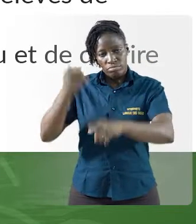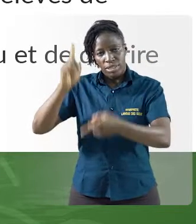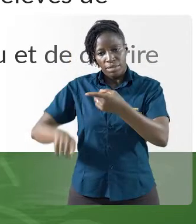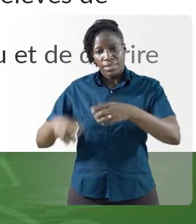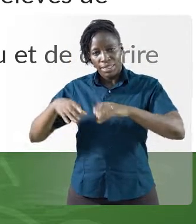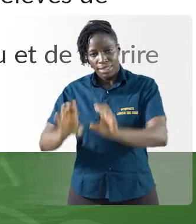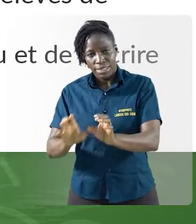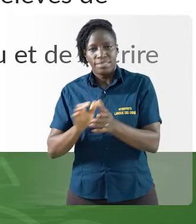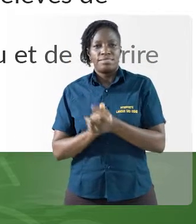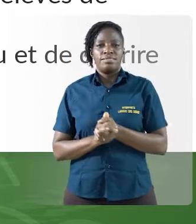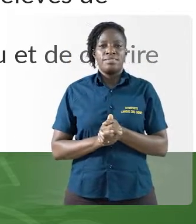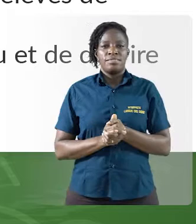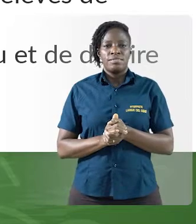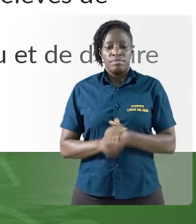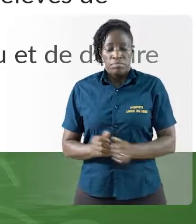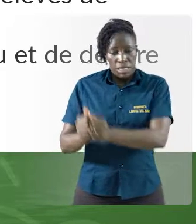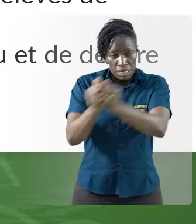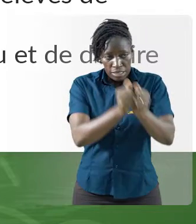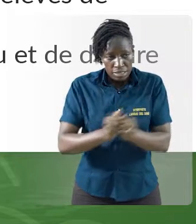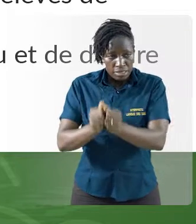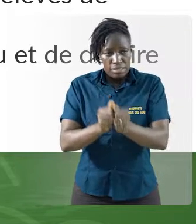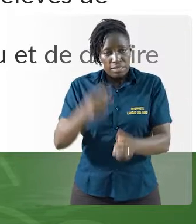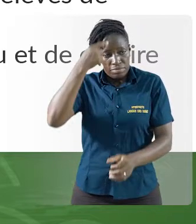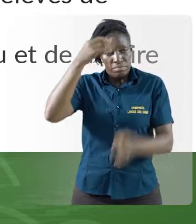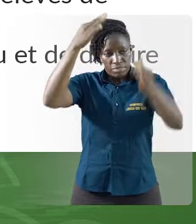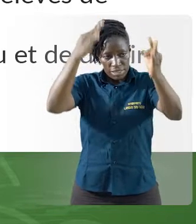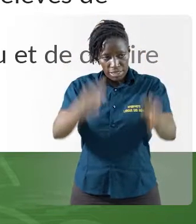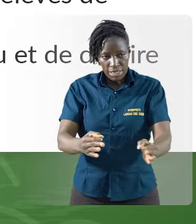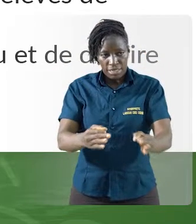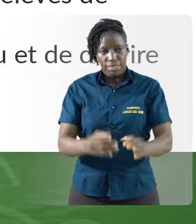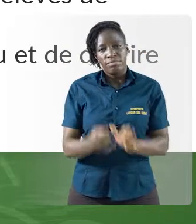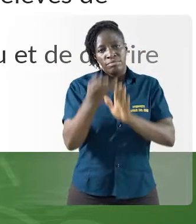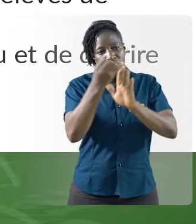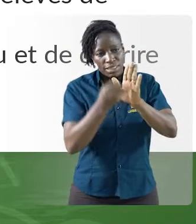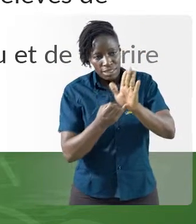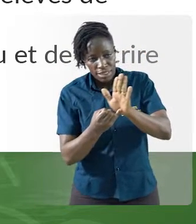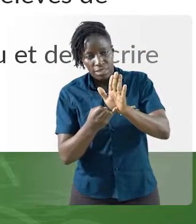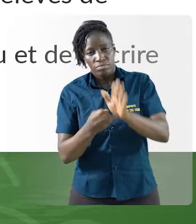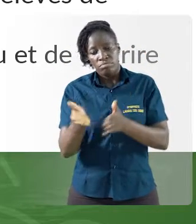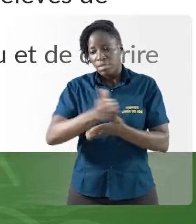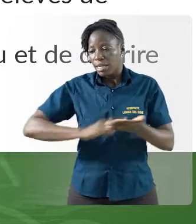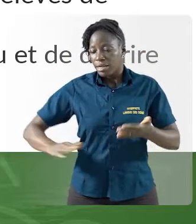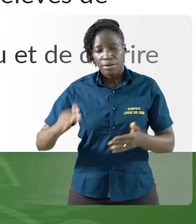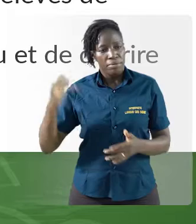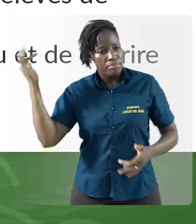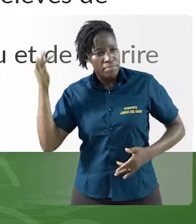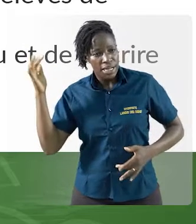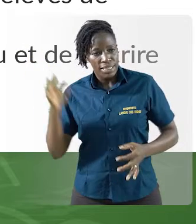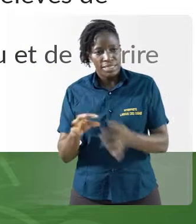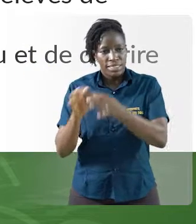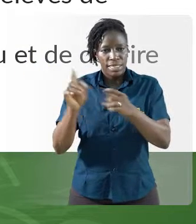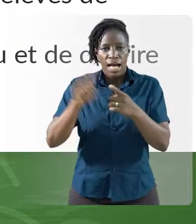de classe. Ensemble, ils décident d'identifier quelques maladies liées à